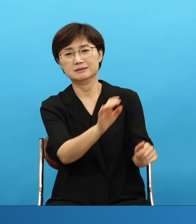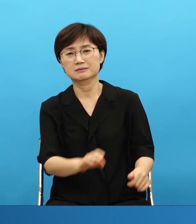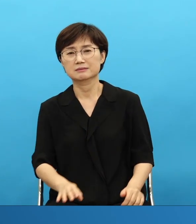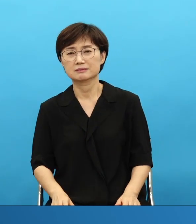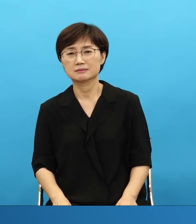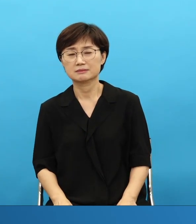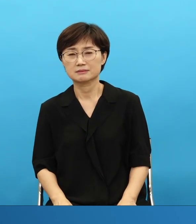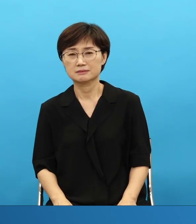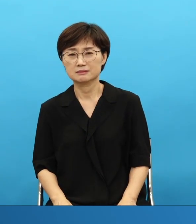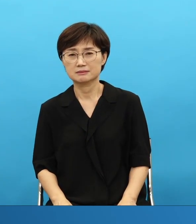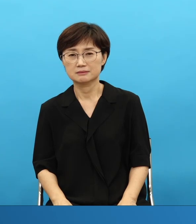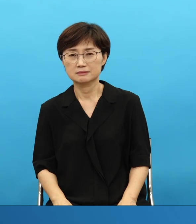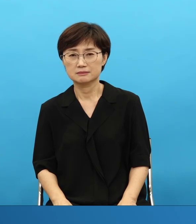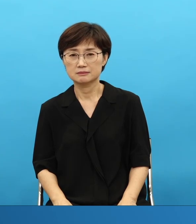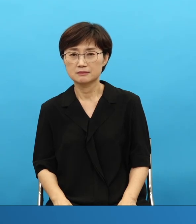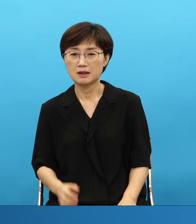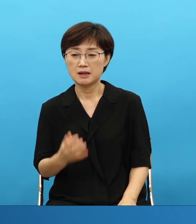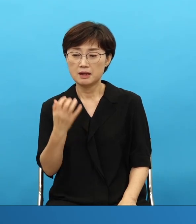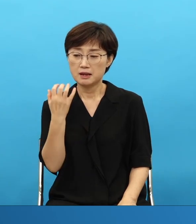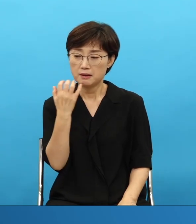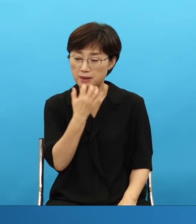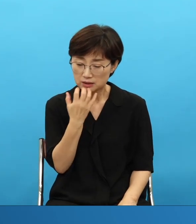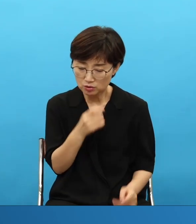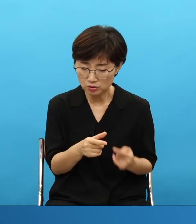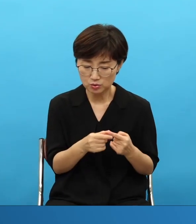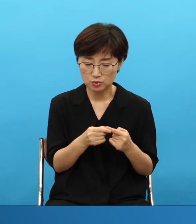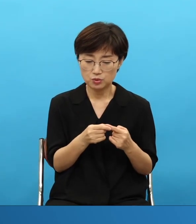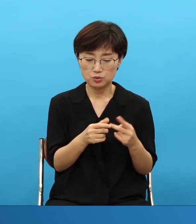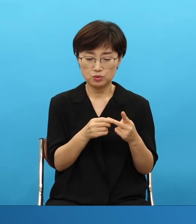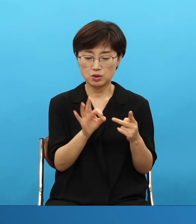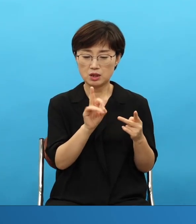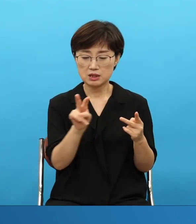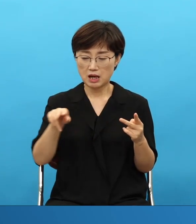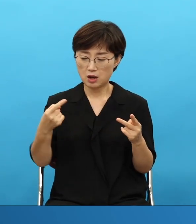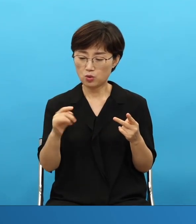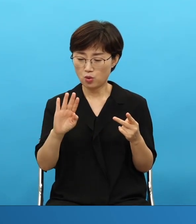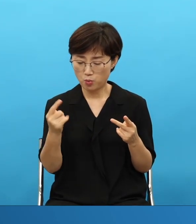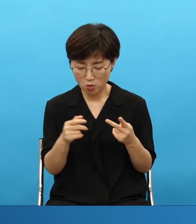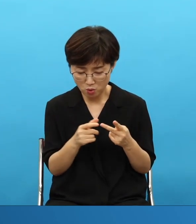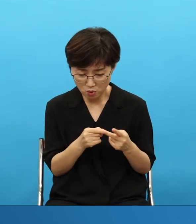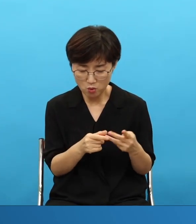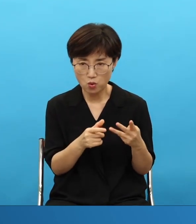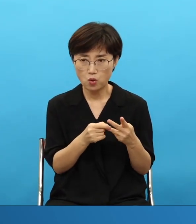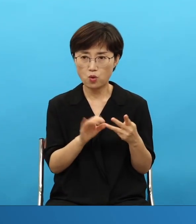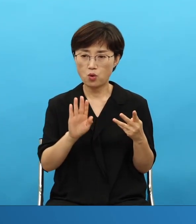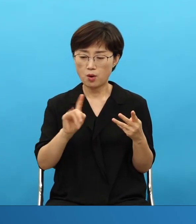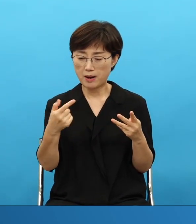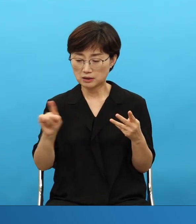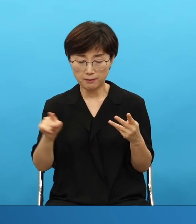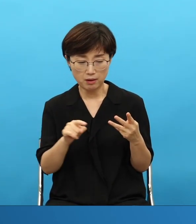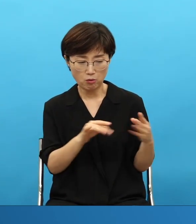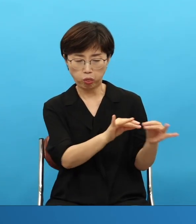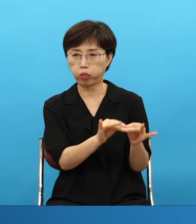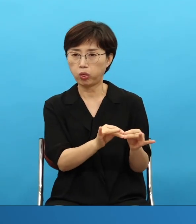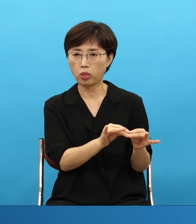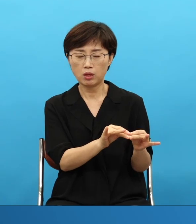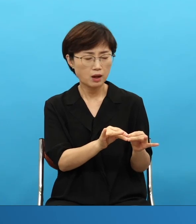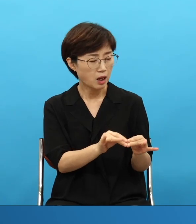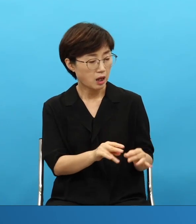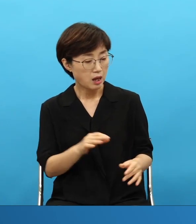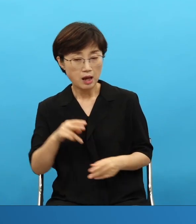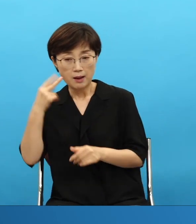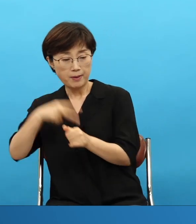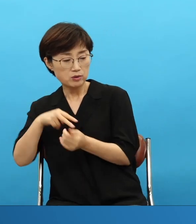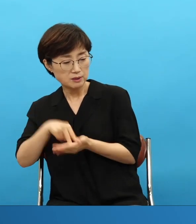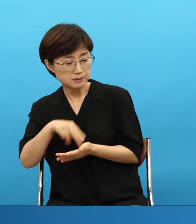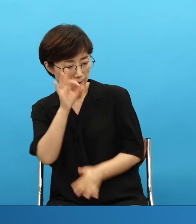spoke of. 베드로도 그렇게 주장하고 야고보 사도도 그렇게 주장하고 심지어 바나바까지 주장했다니까요. Even Peter, James,